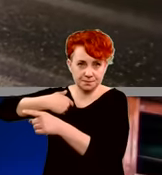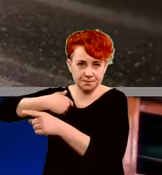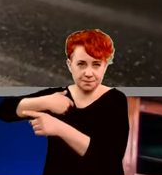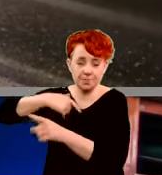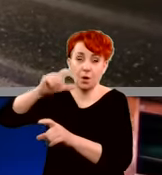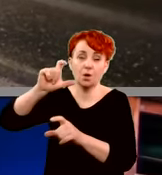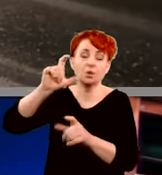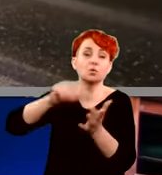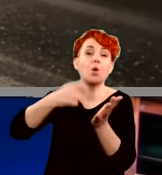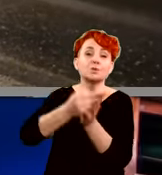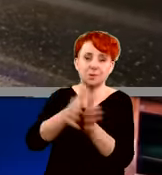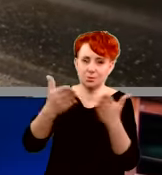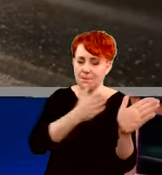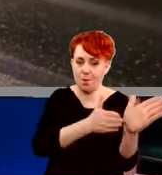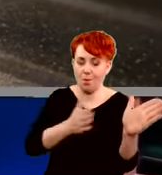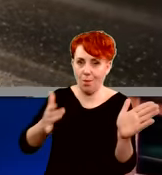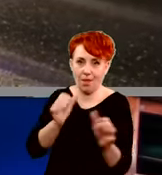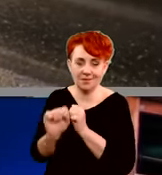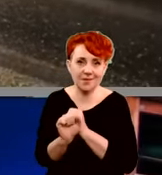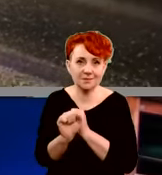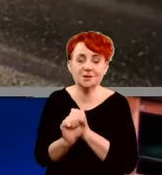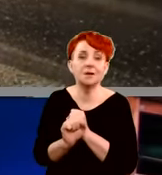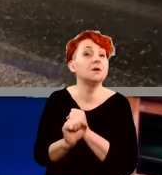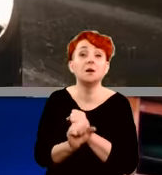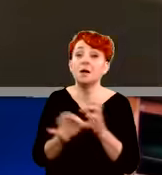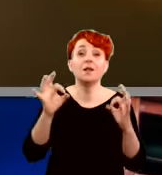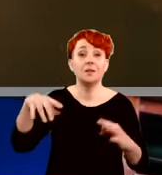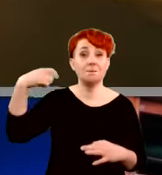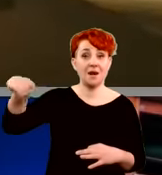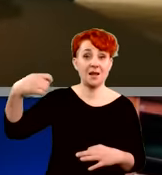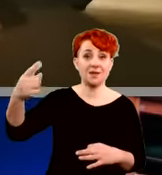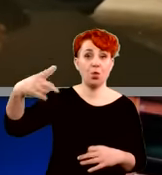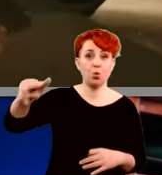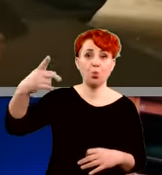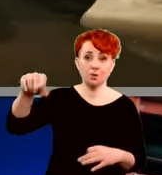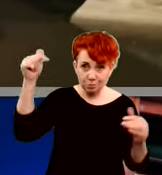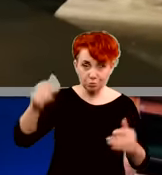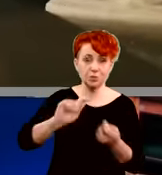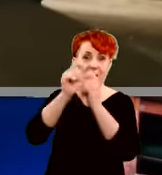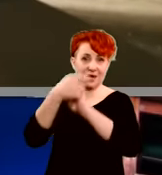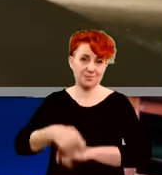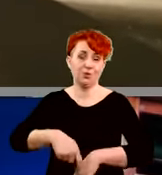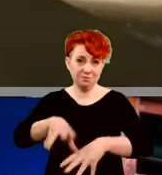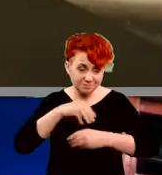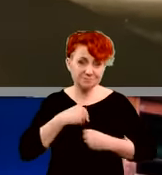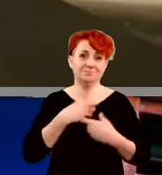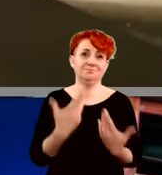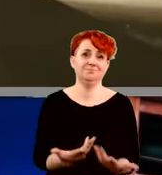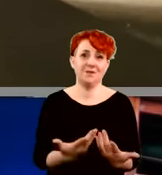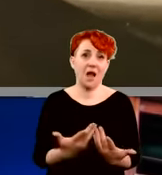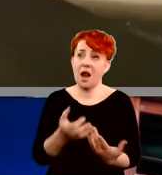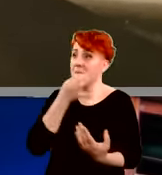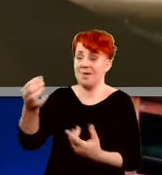konstytucji również taka ścieżka, no to musi pan prezydent Andrzej Duda zaakceptować zmianę prokuratora krajowego, natomiast nikt go o tą zmianę nie